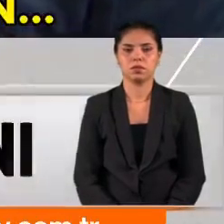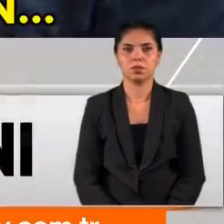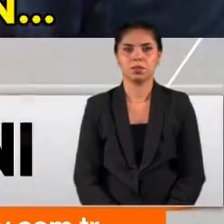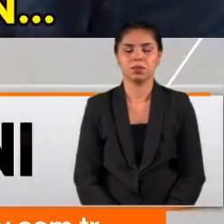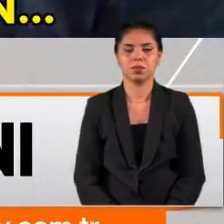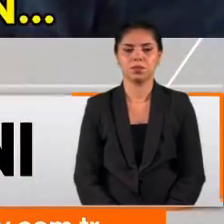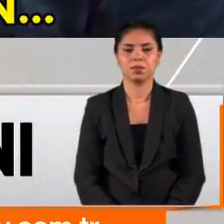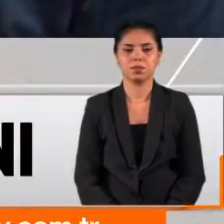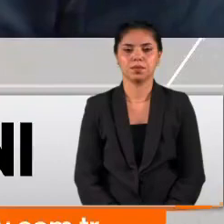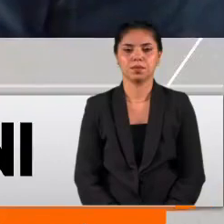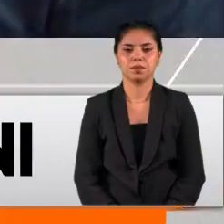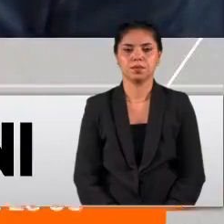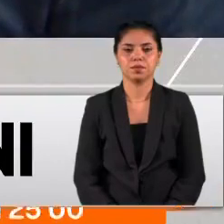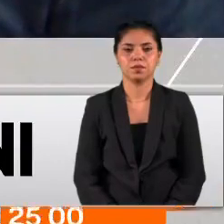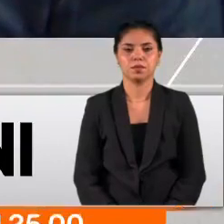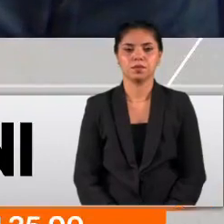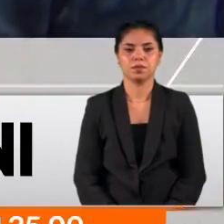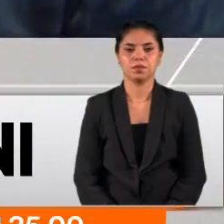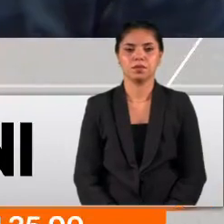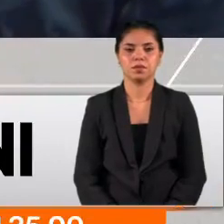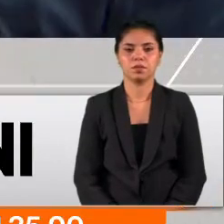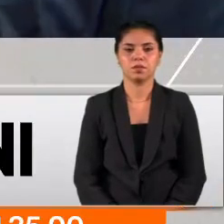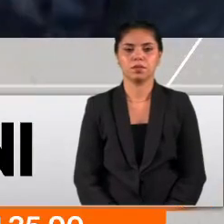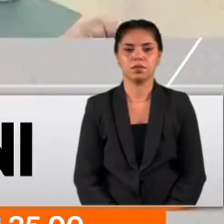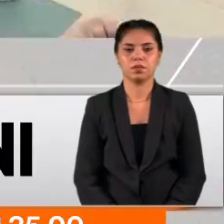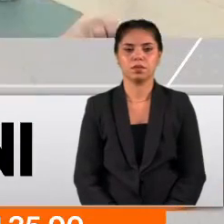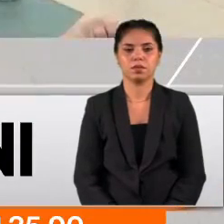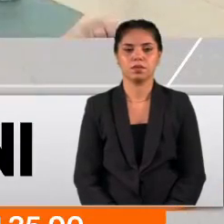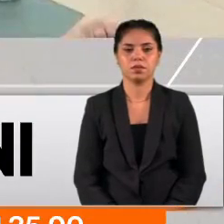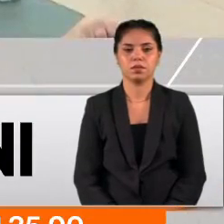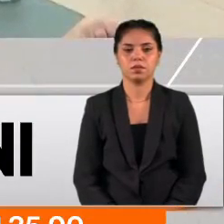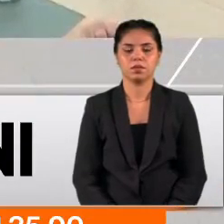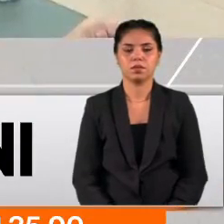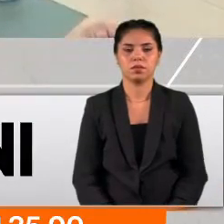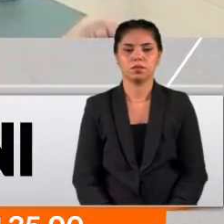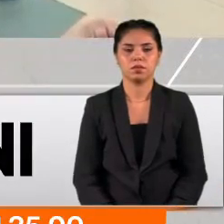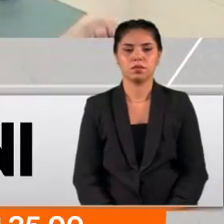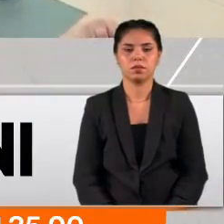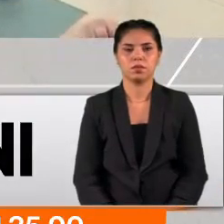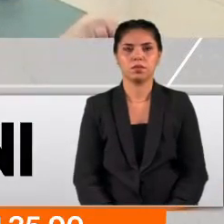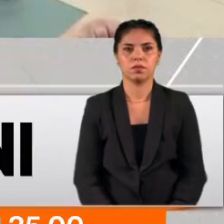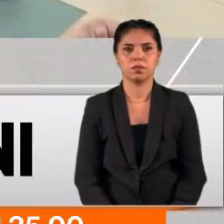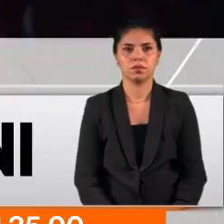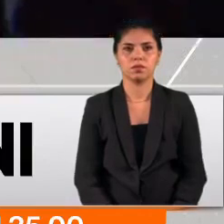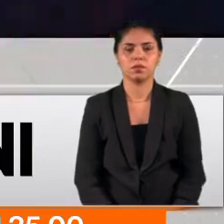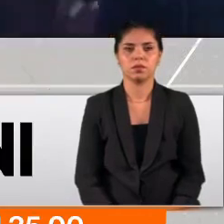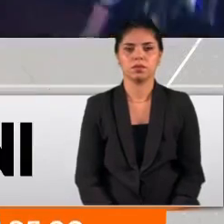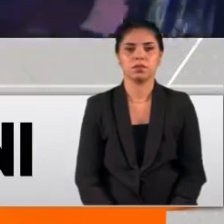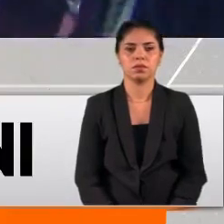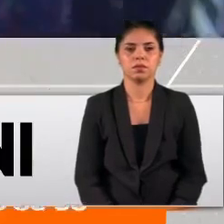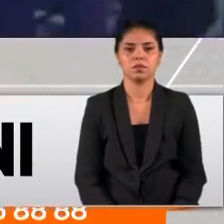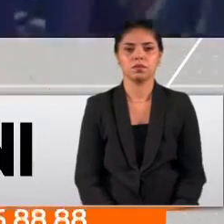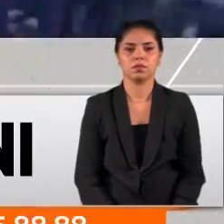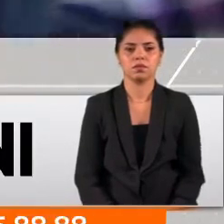durumda. Delegelerin işte belli bir barem belirlenmek suretiyle kendilerine çeşitli meblağlar